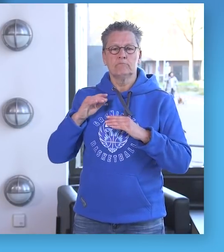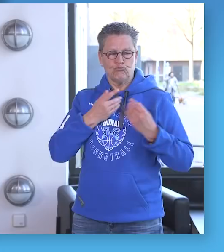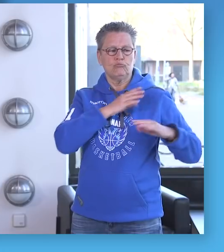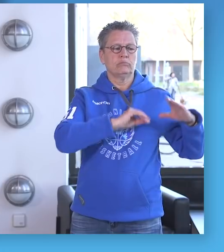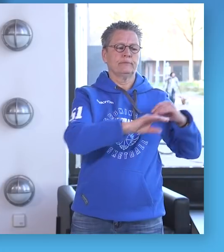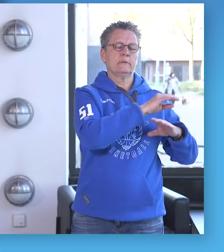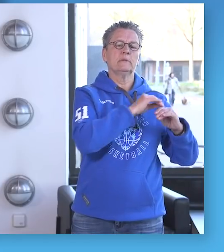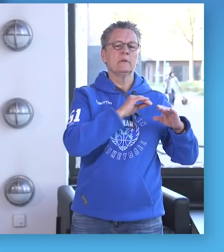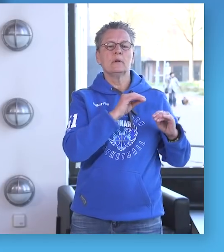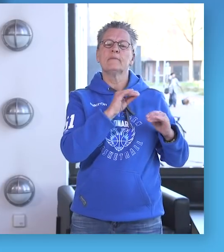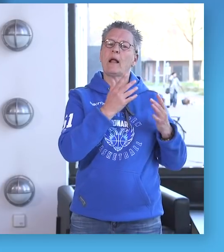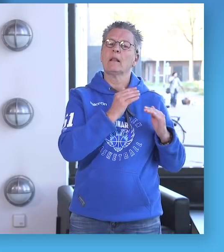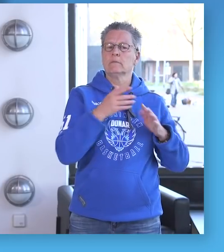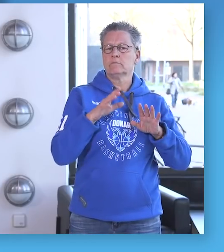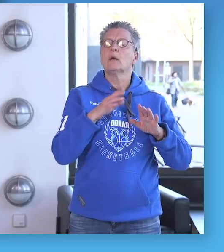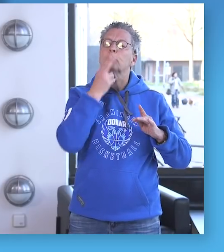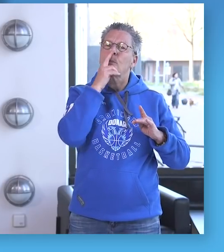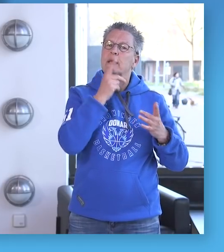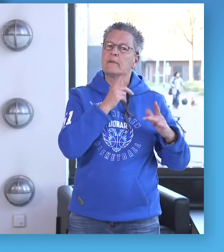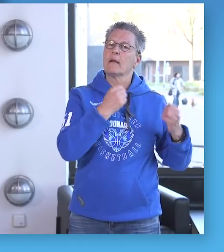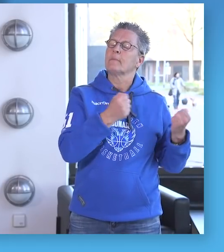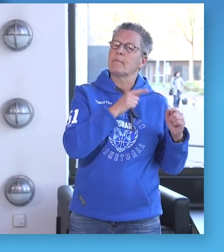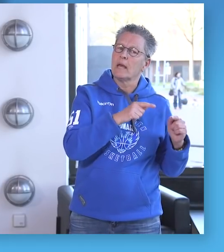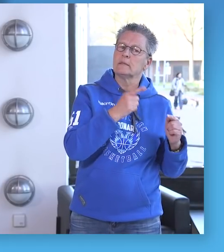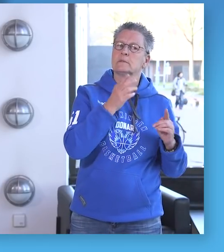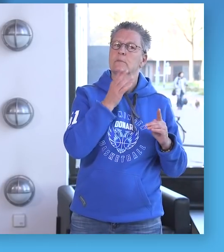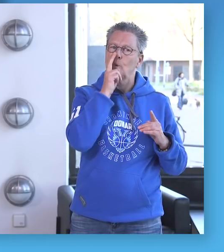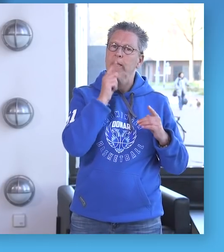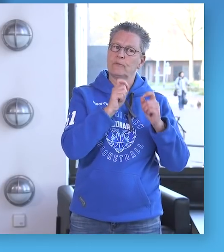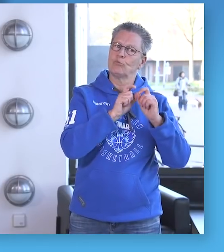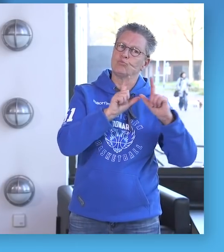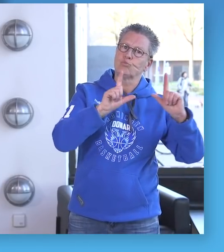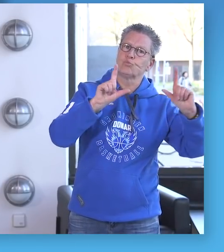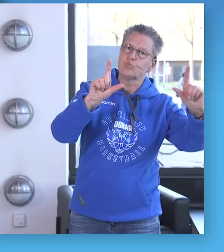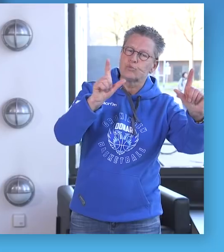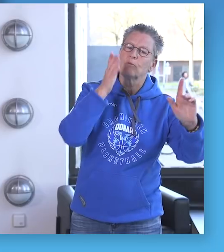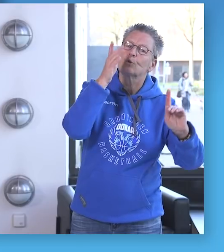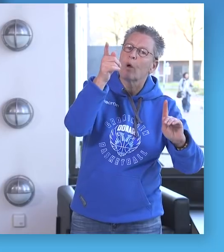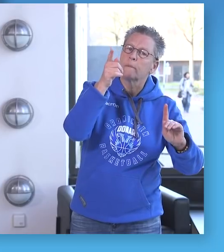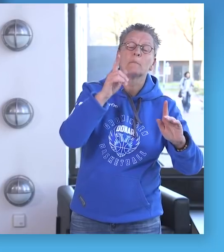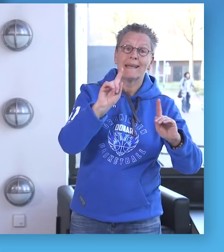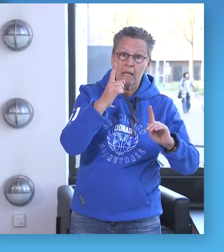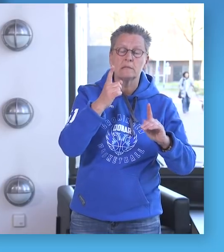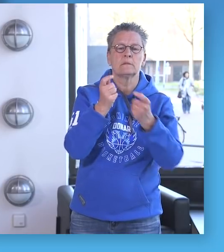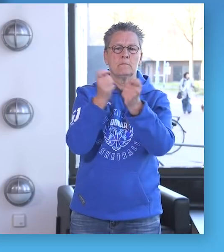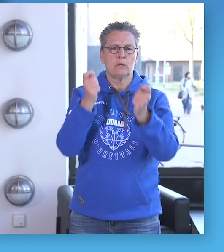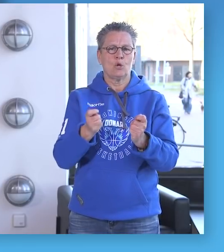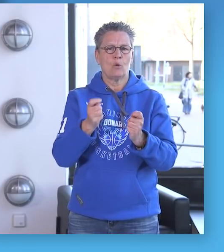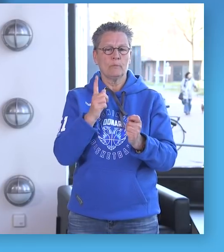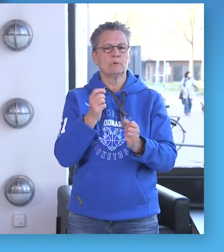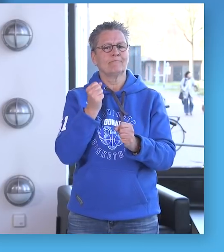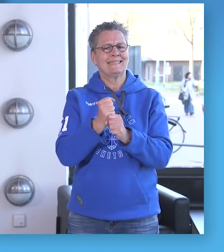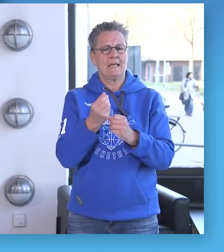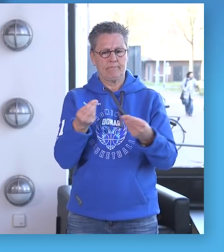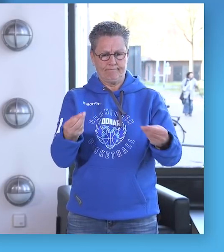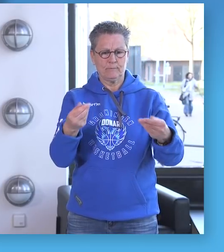En natuurlijk, je probeert wel een beetje een toekomstbeeld te schetsen. Maar je wilt eerst zekerheid hebben over, zeg maar, je begroting. En dat is vooral